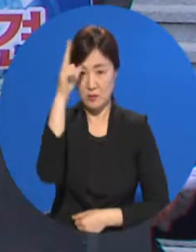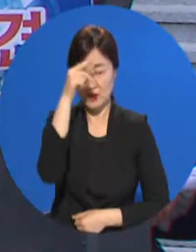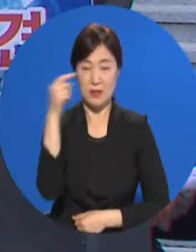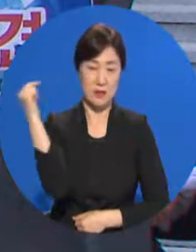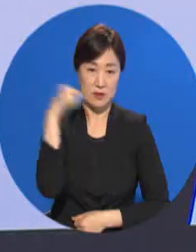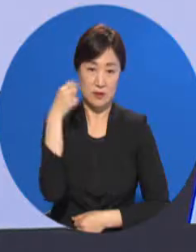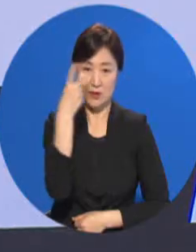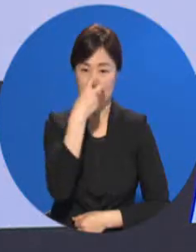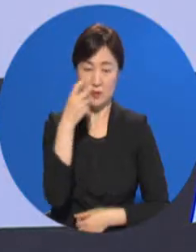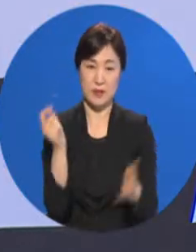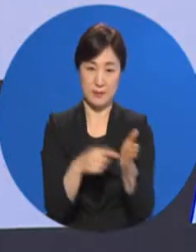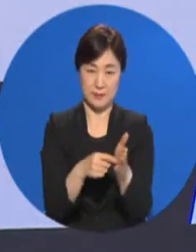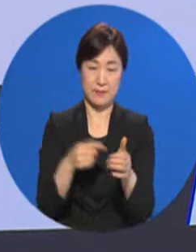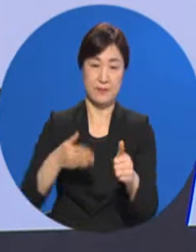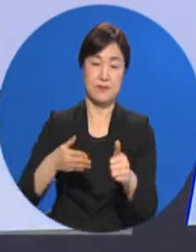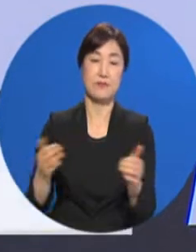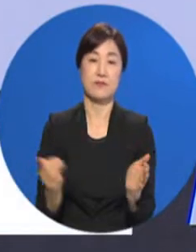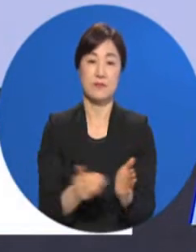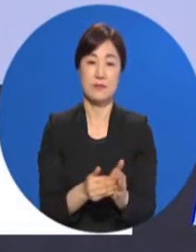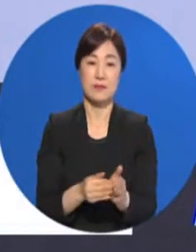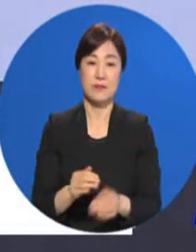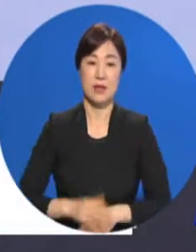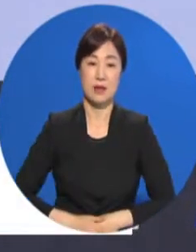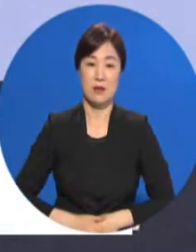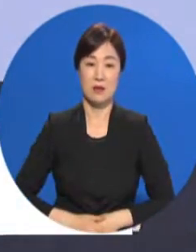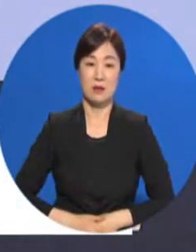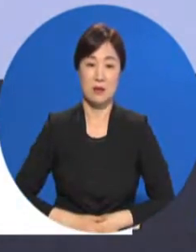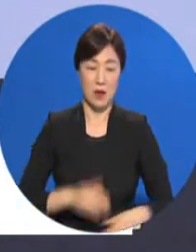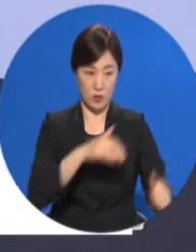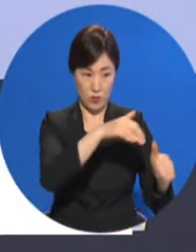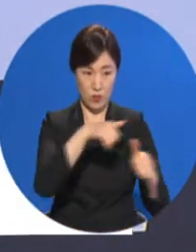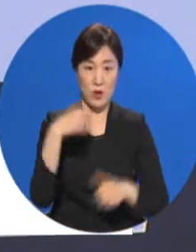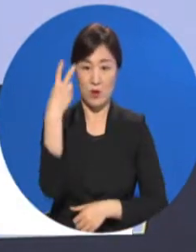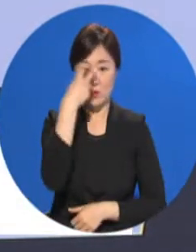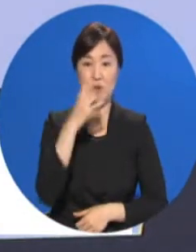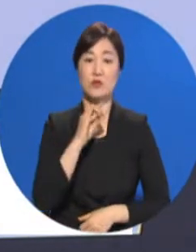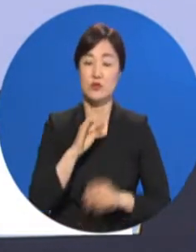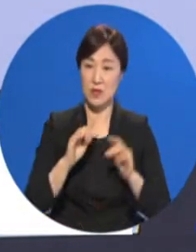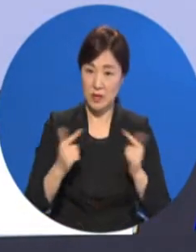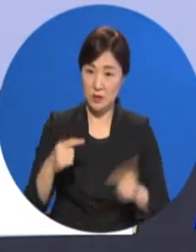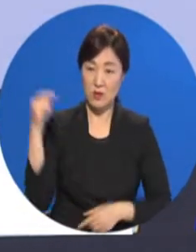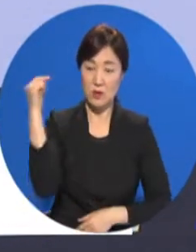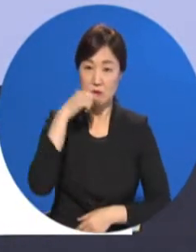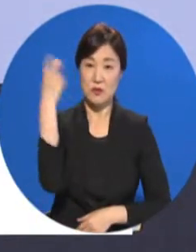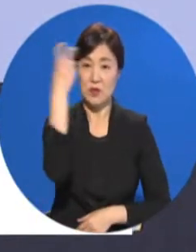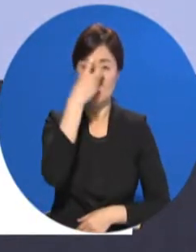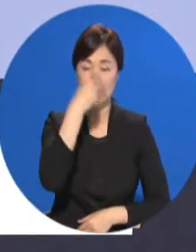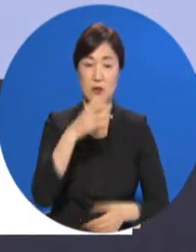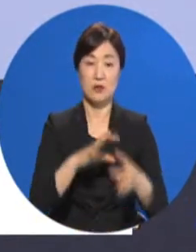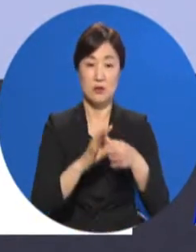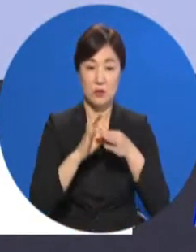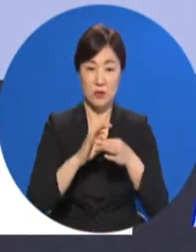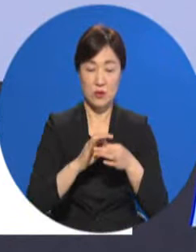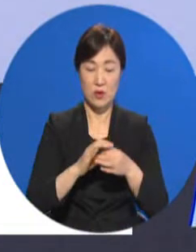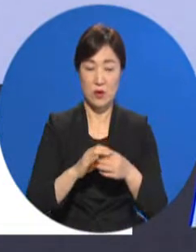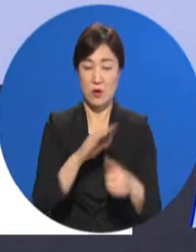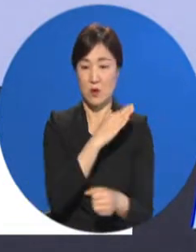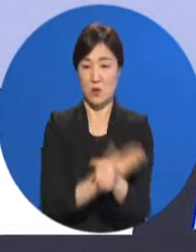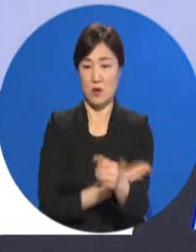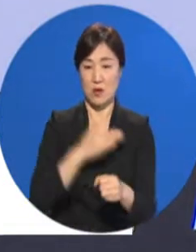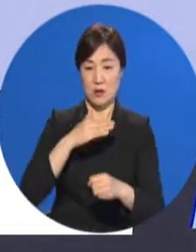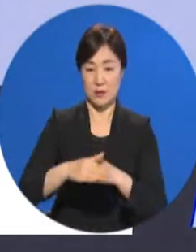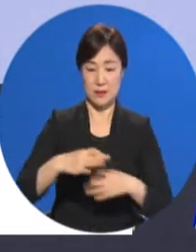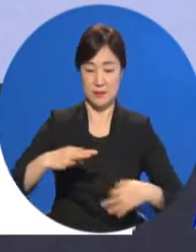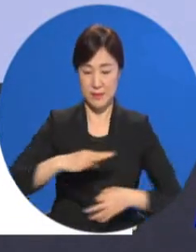촉구했습니다. 경찰은 피고발인 소환 조사를 비롯한 철저한 수사로 공력형 비리 범죄 행위에